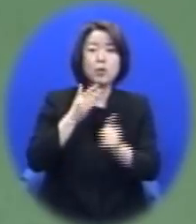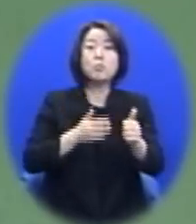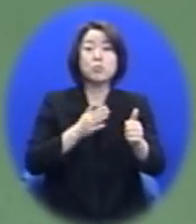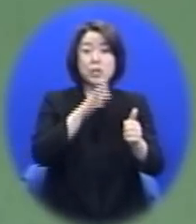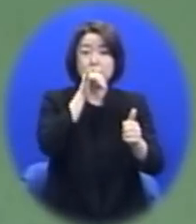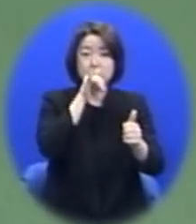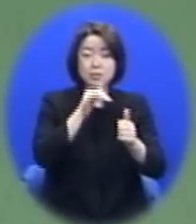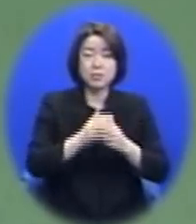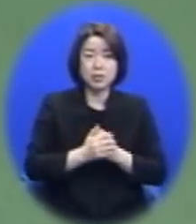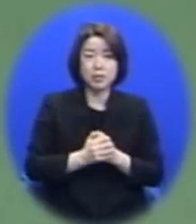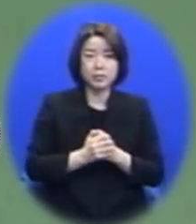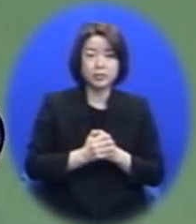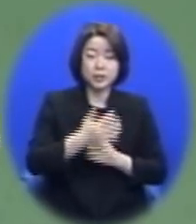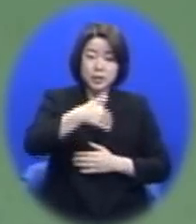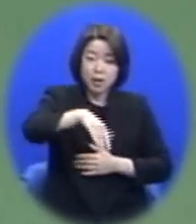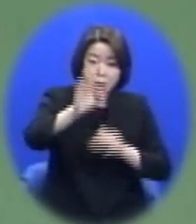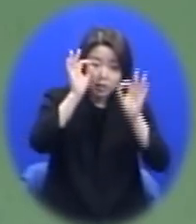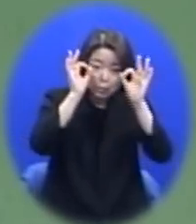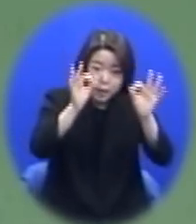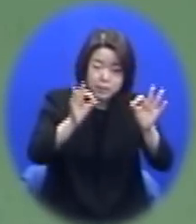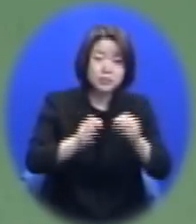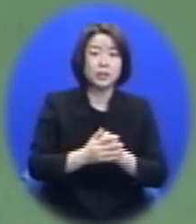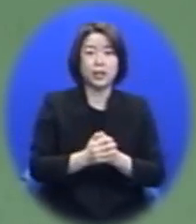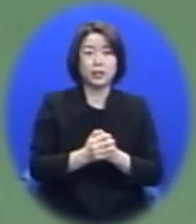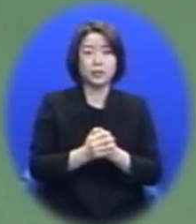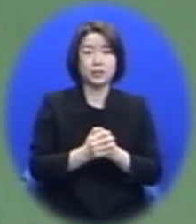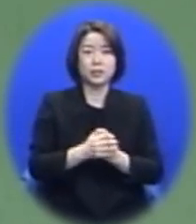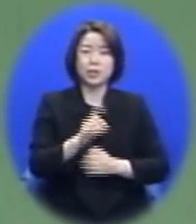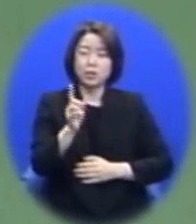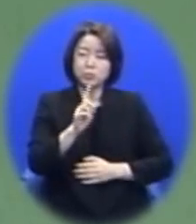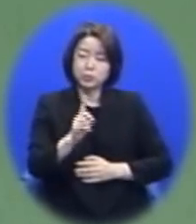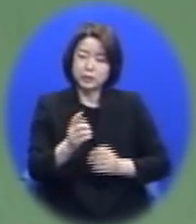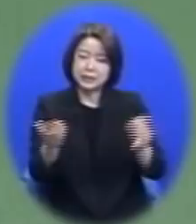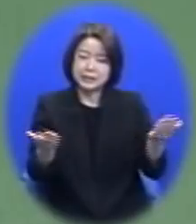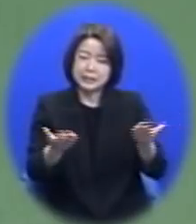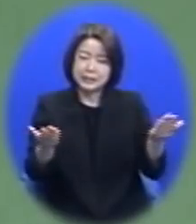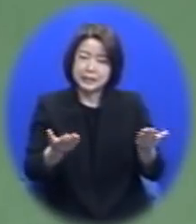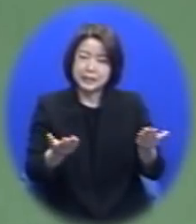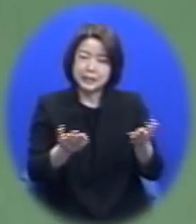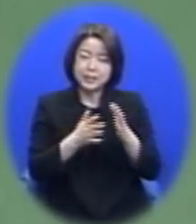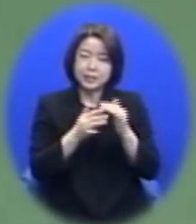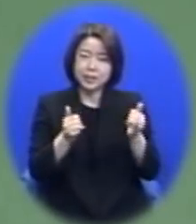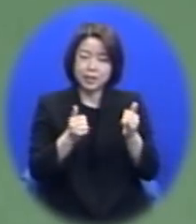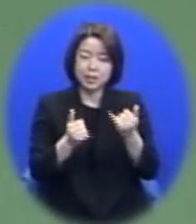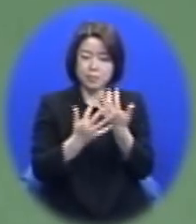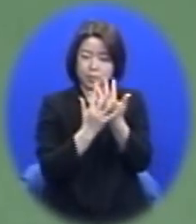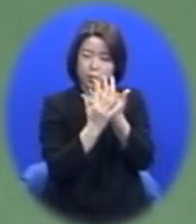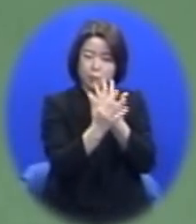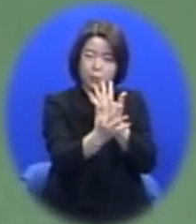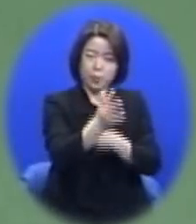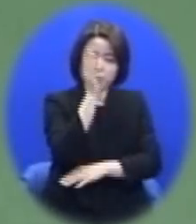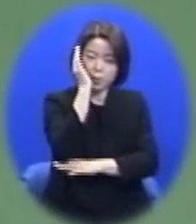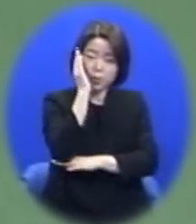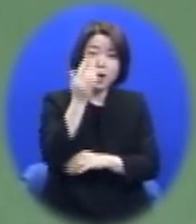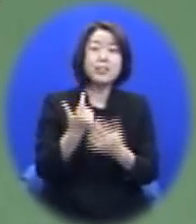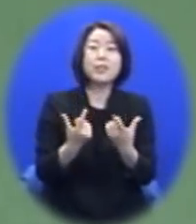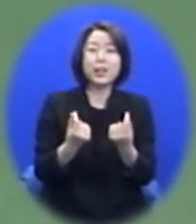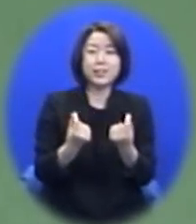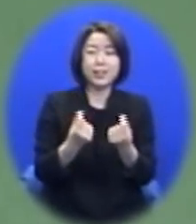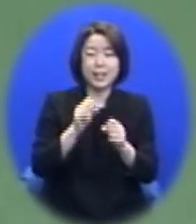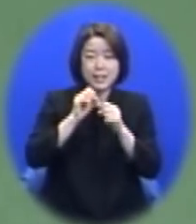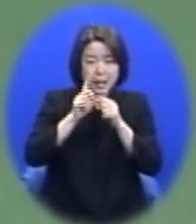하시더라고요. 갔더니 꼭 무슨 직원 조회하는 것 같아요. 예배가 아니고. 그럴 수밖에 없는 게 대부분